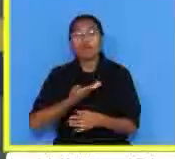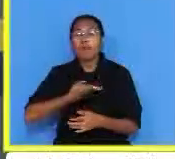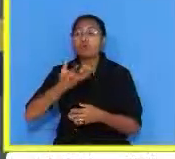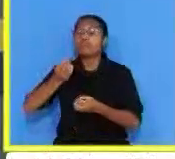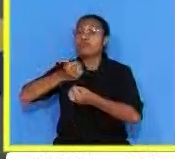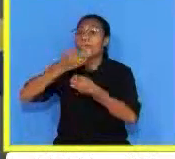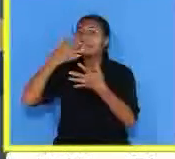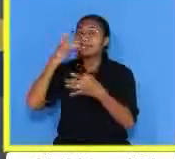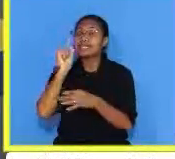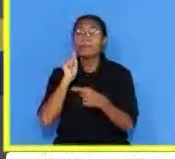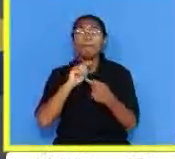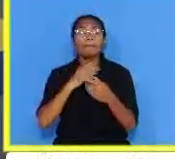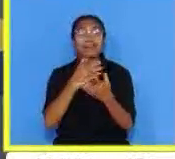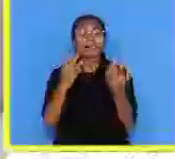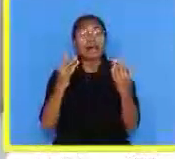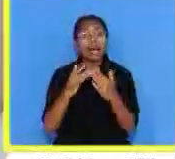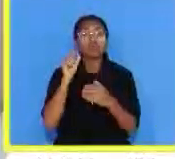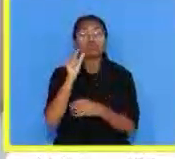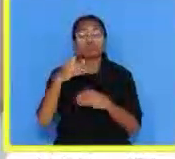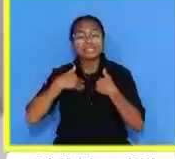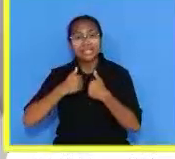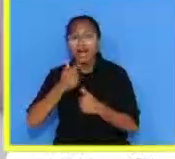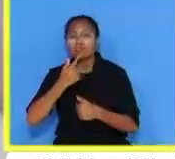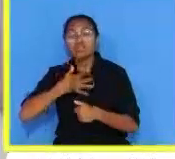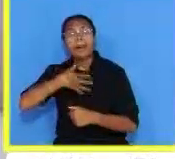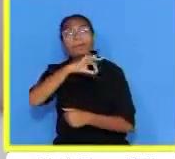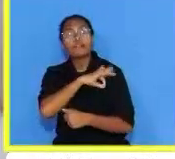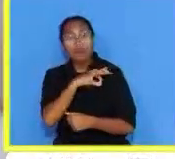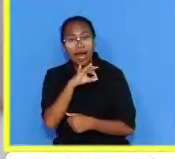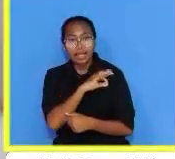menghimbau masyarakat untuk bisa memanfaatkan